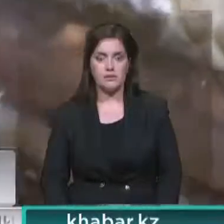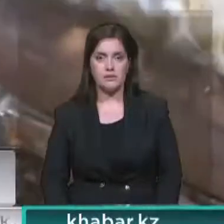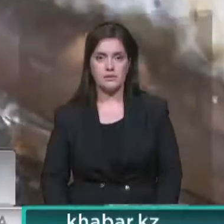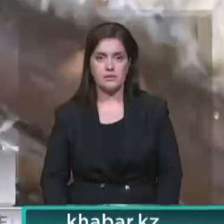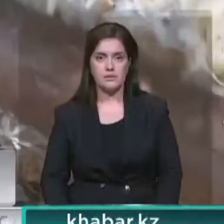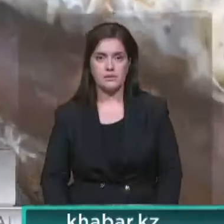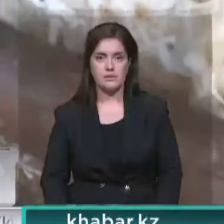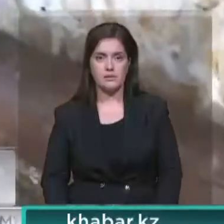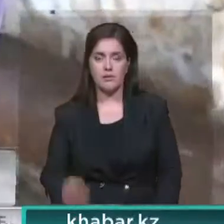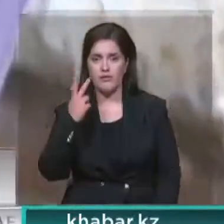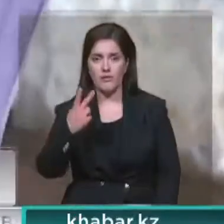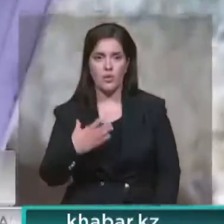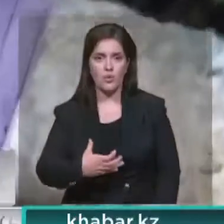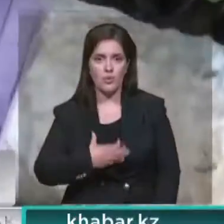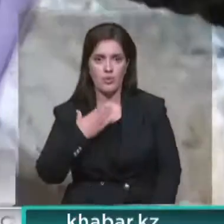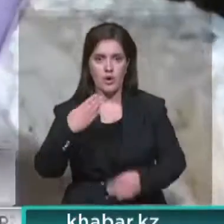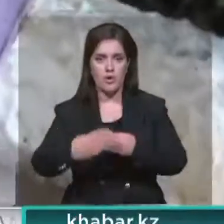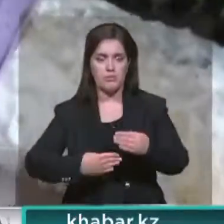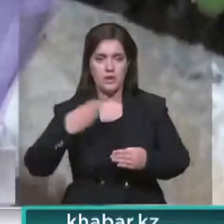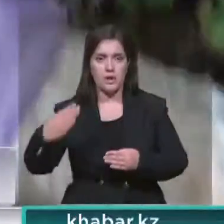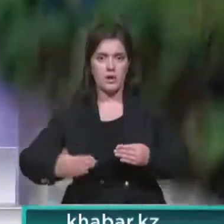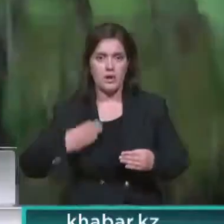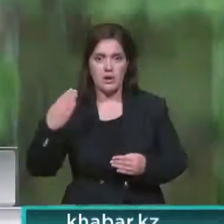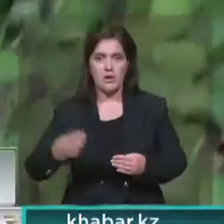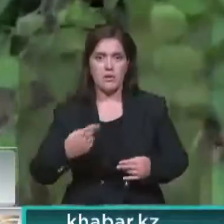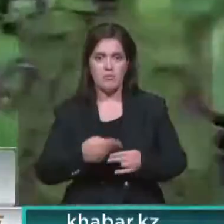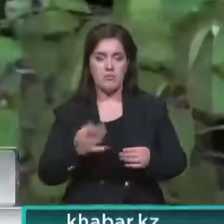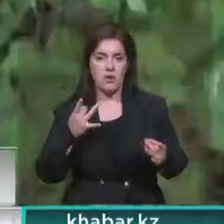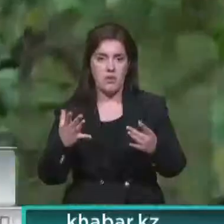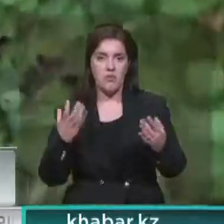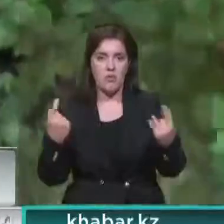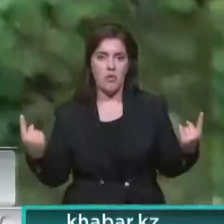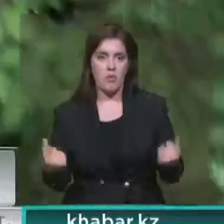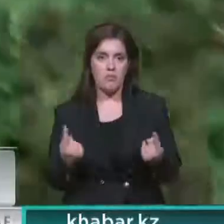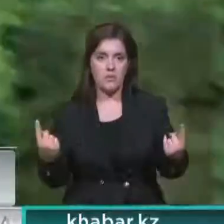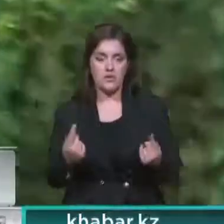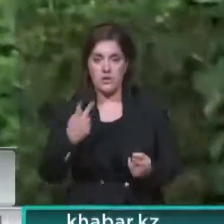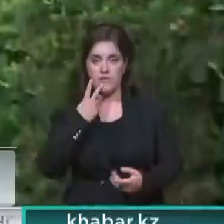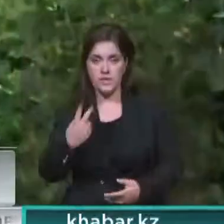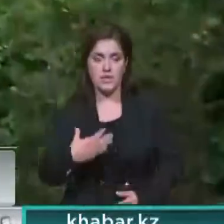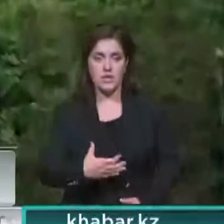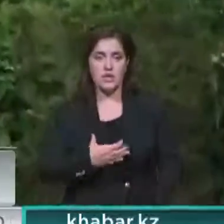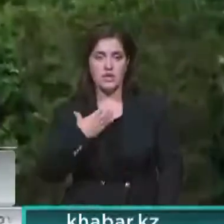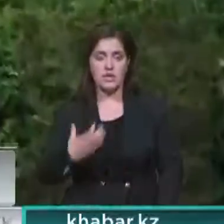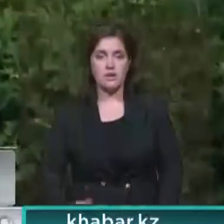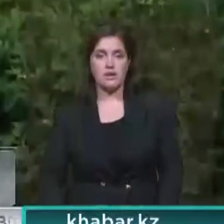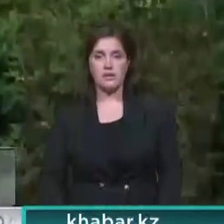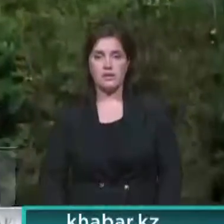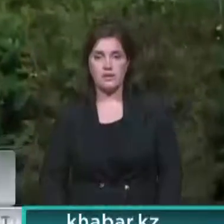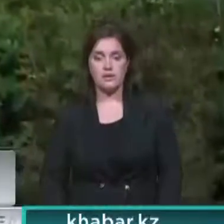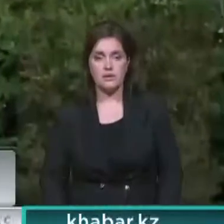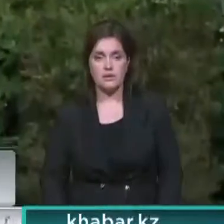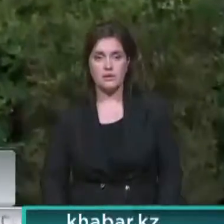взять вот так вот, обмотать, а наверх пленка и на проволоку. Ну что, не везут